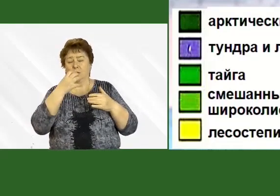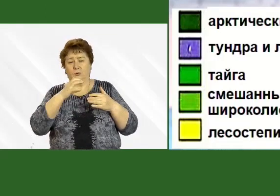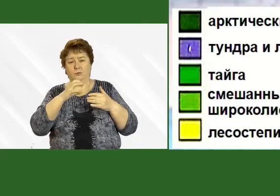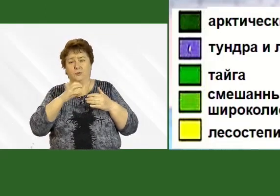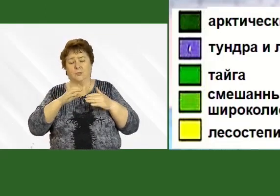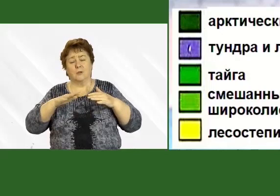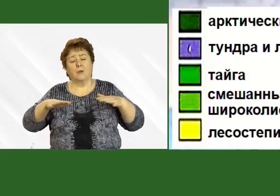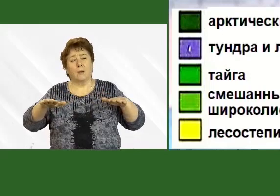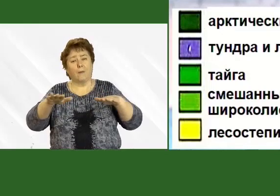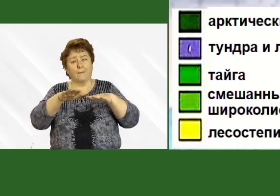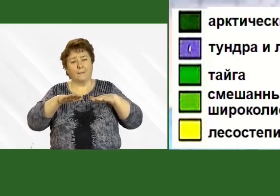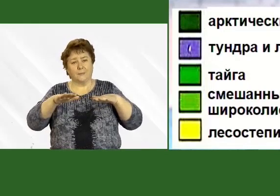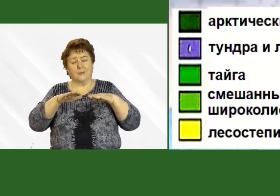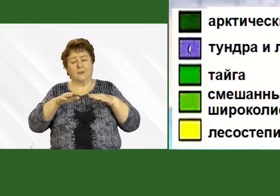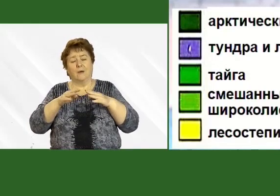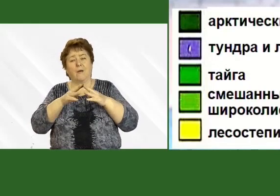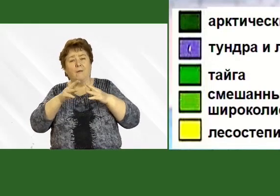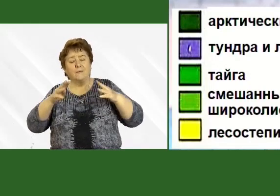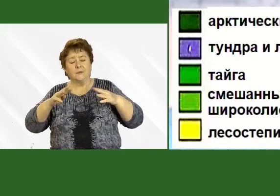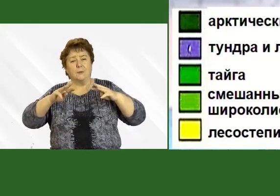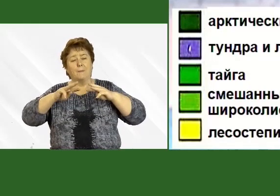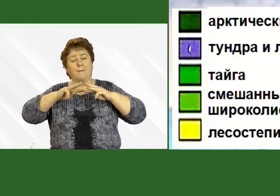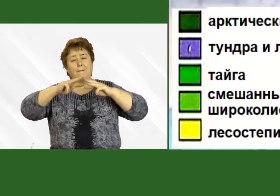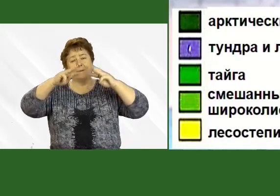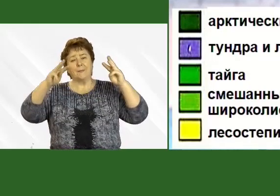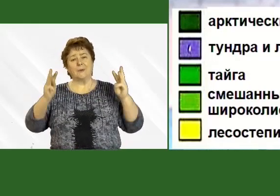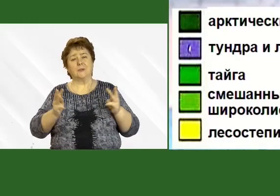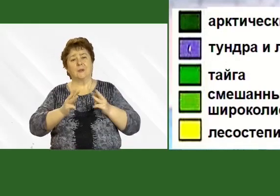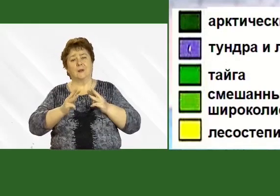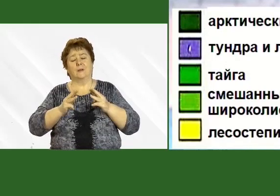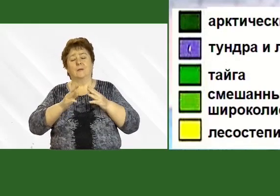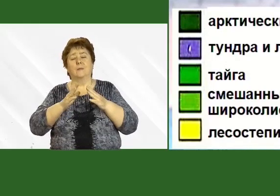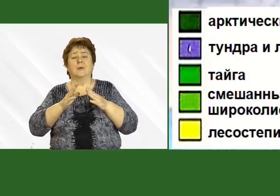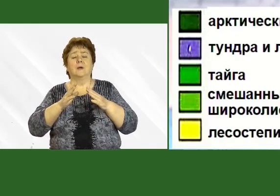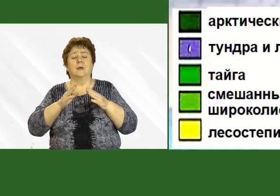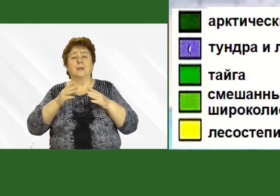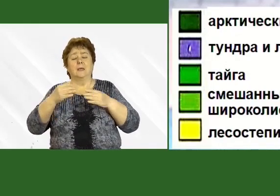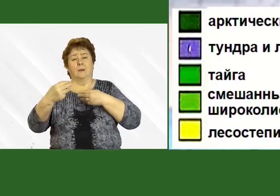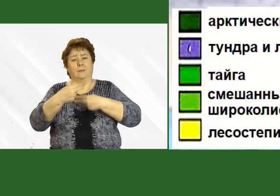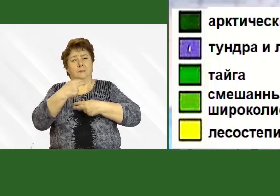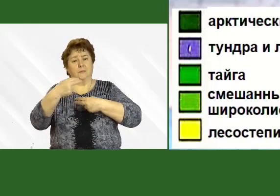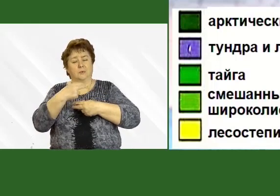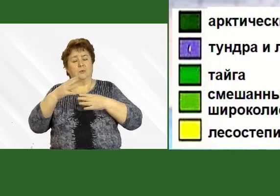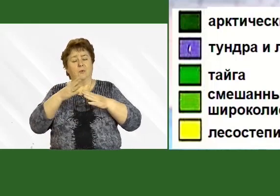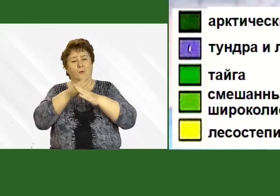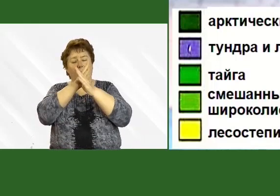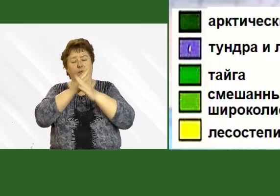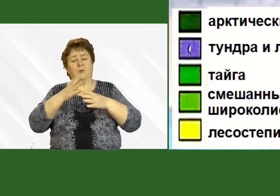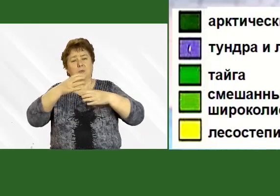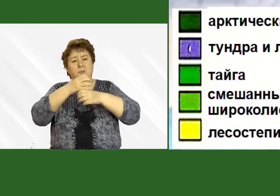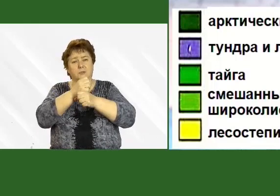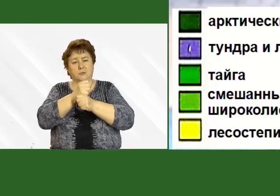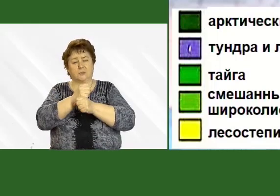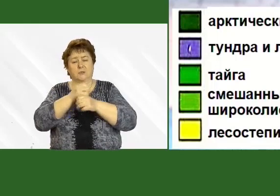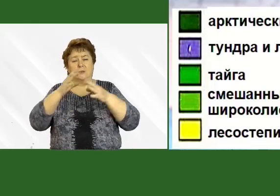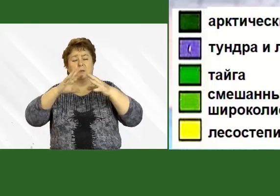зоны вытянутый меридиональном направлении из-за барьера гор и сокращение количества осадков